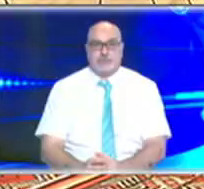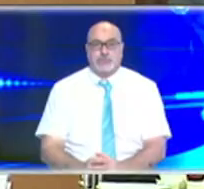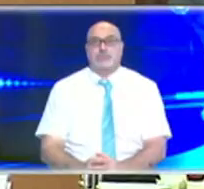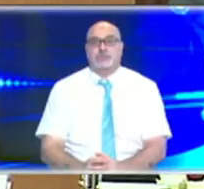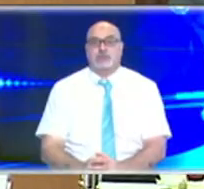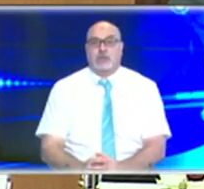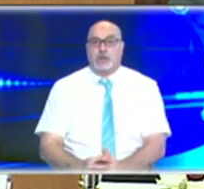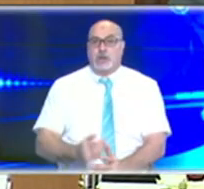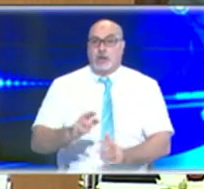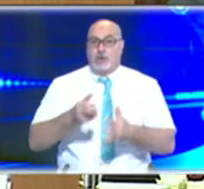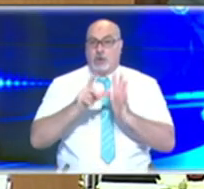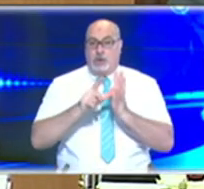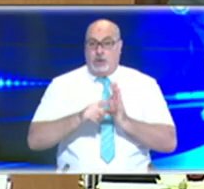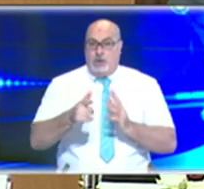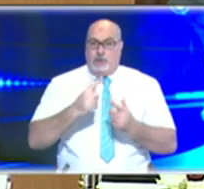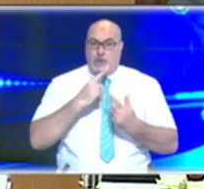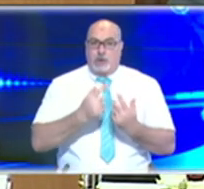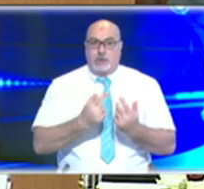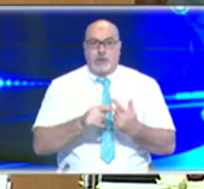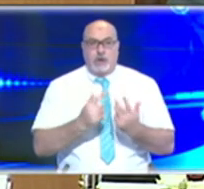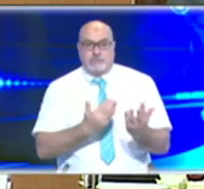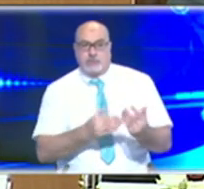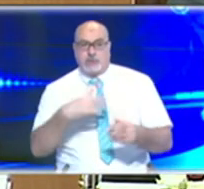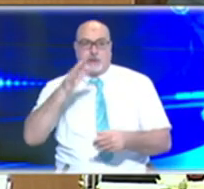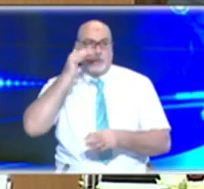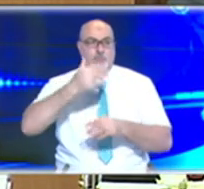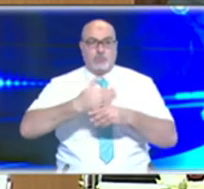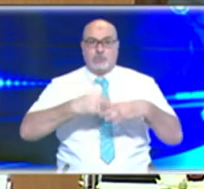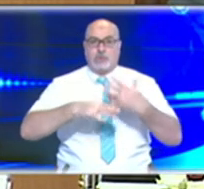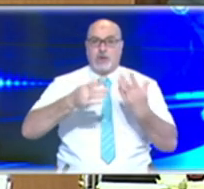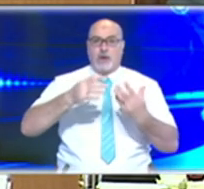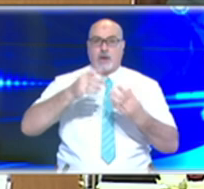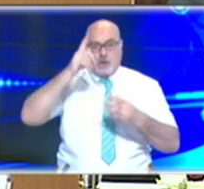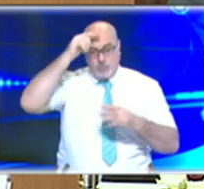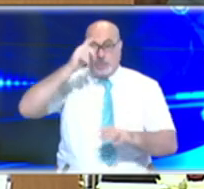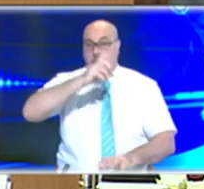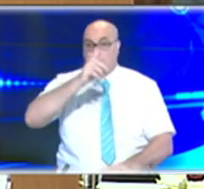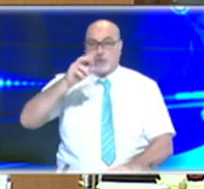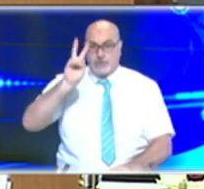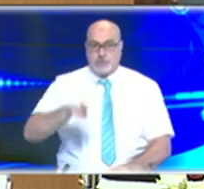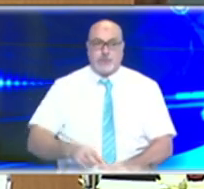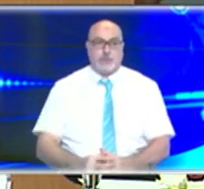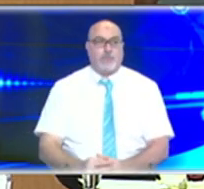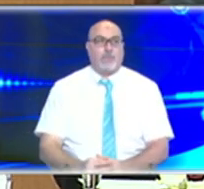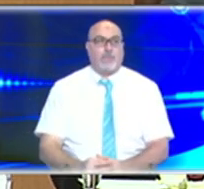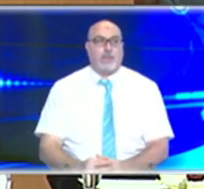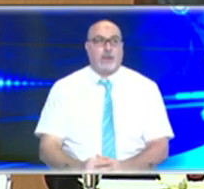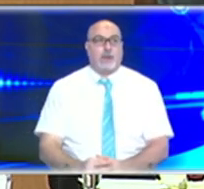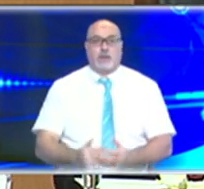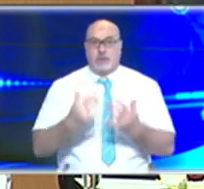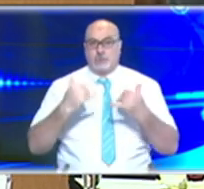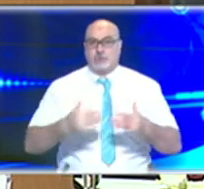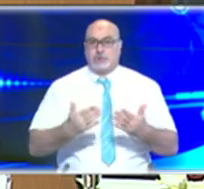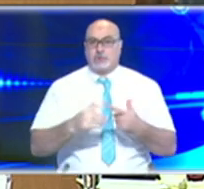يستجيب لتطلعات الشعب في بناء دولة ديمقراطية حقيقية تجعل الجزائر